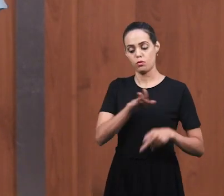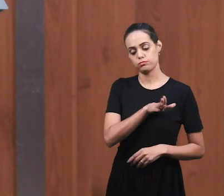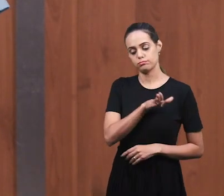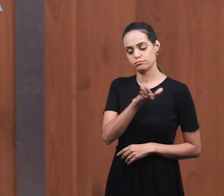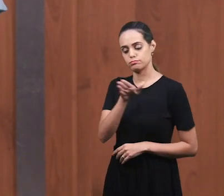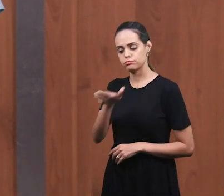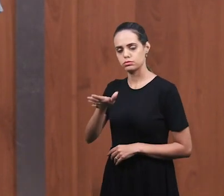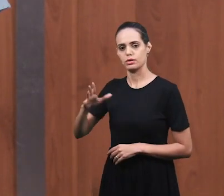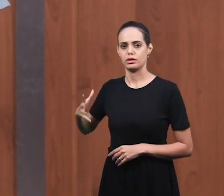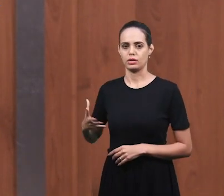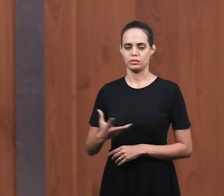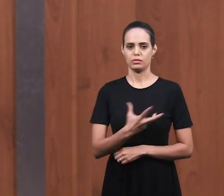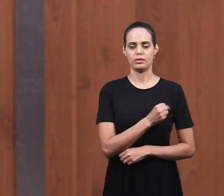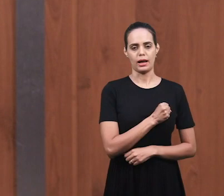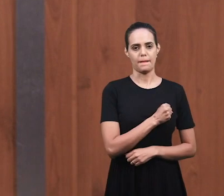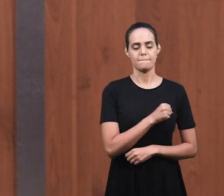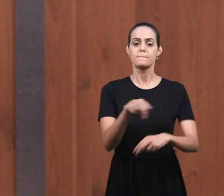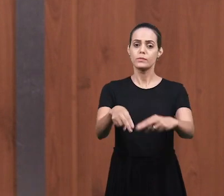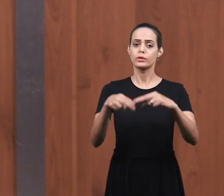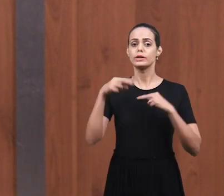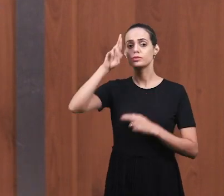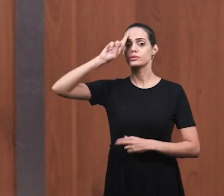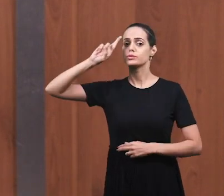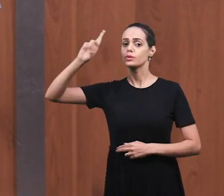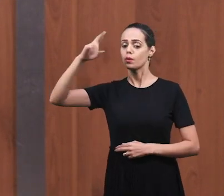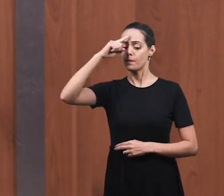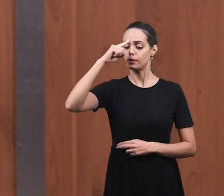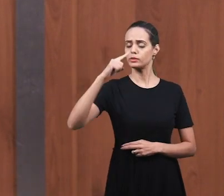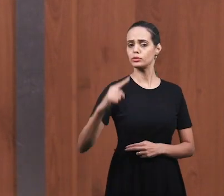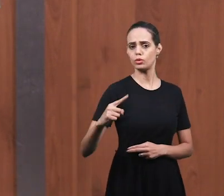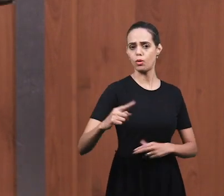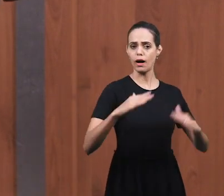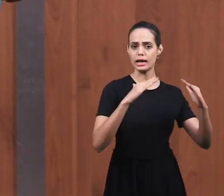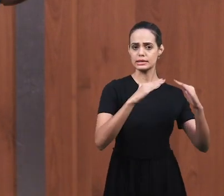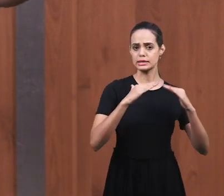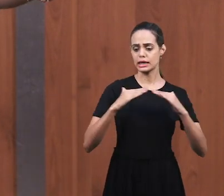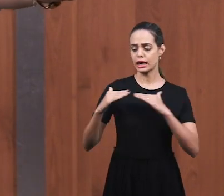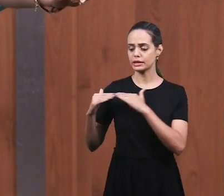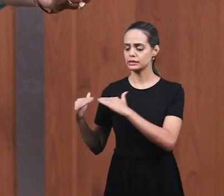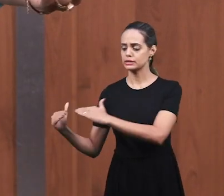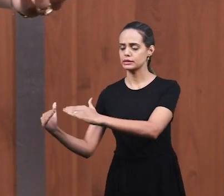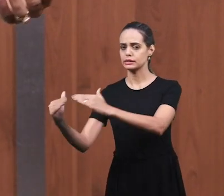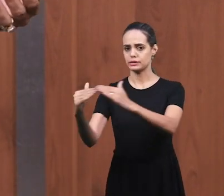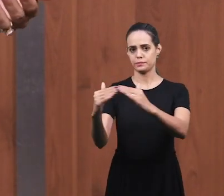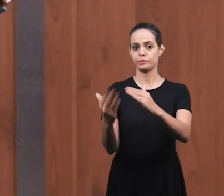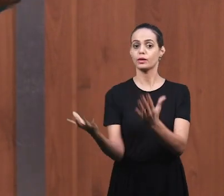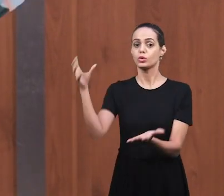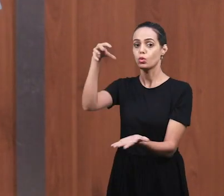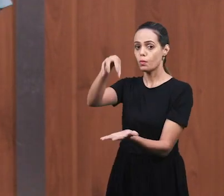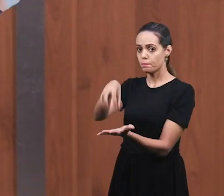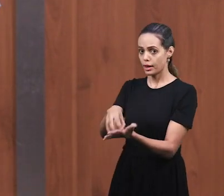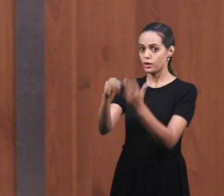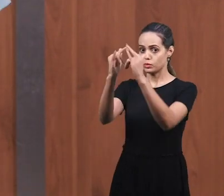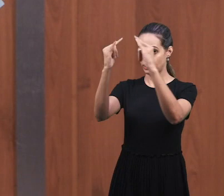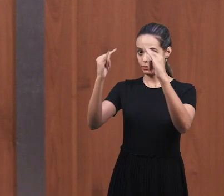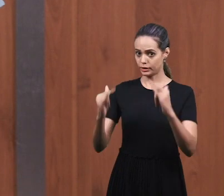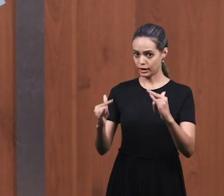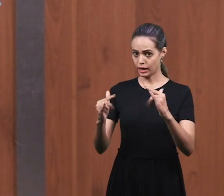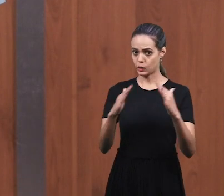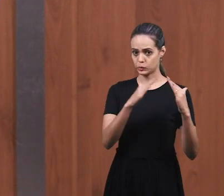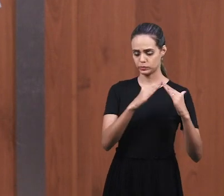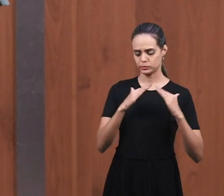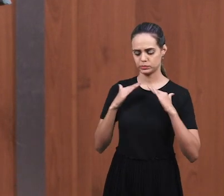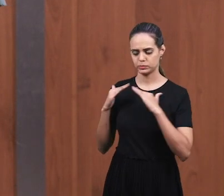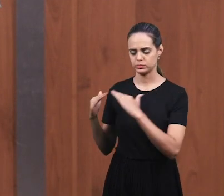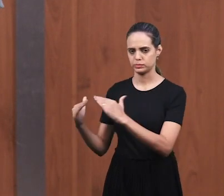habitation. Dieu voulait habiter parmi son peuple. Pour cela, il a ordonné que les tentes soient